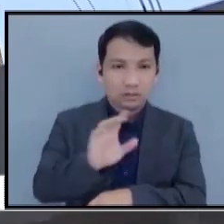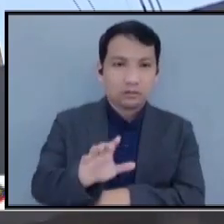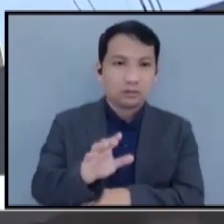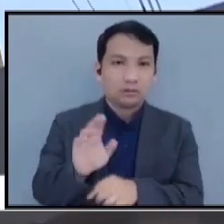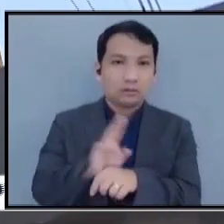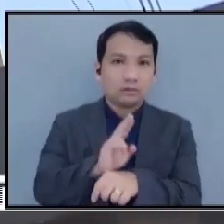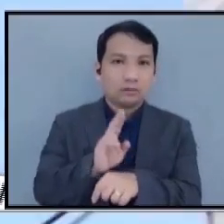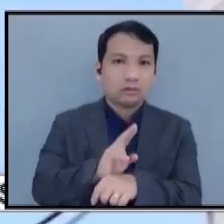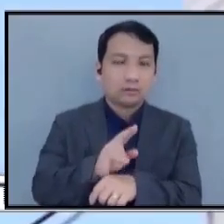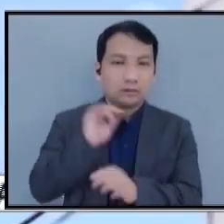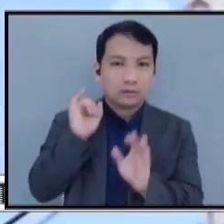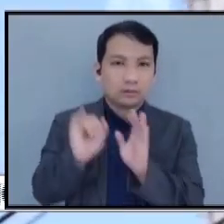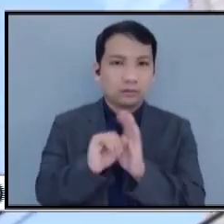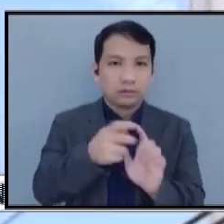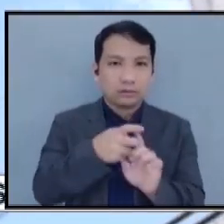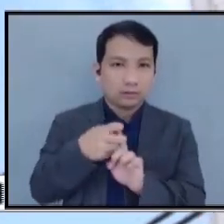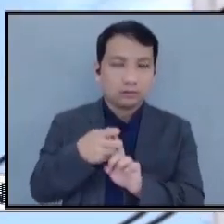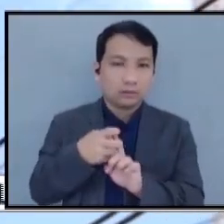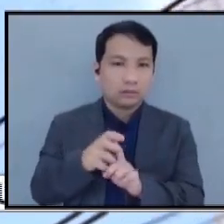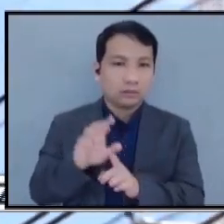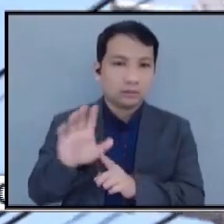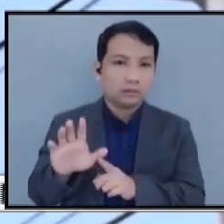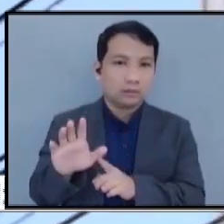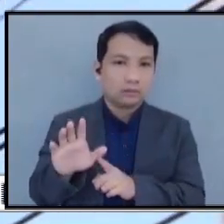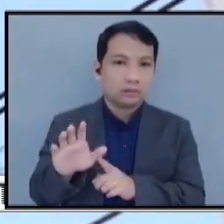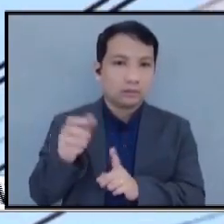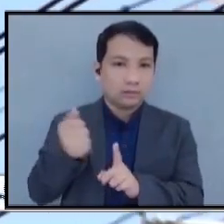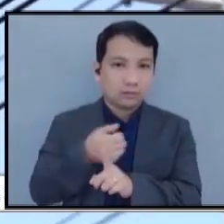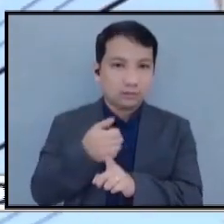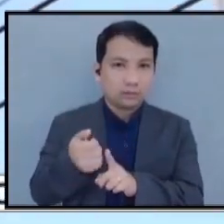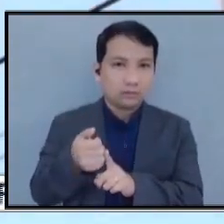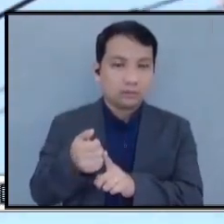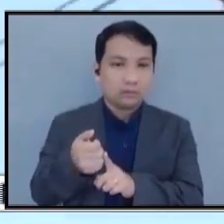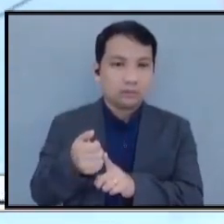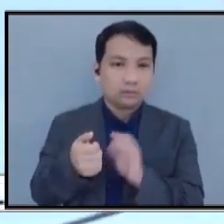theft ng mga mapagsamantalang indibidwal ch